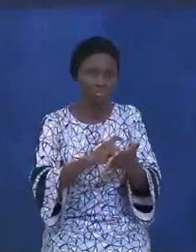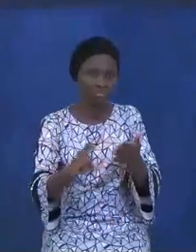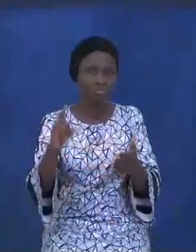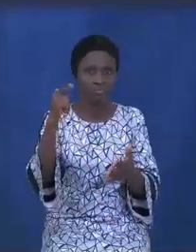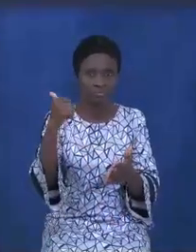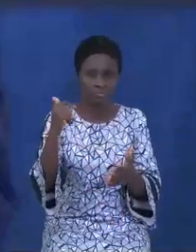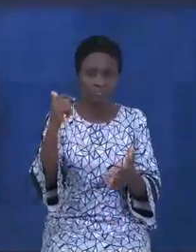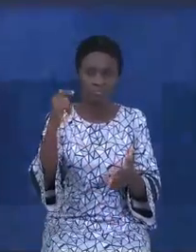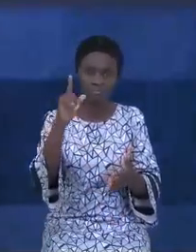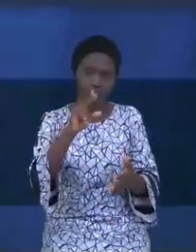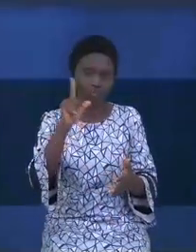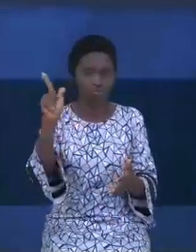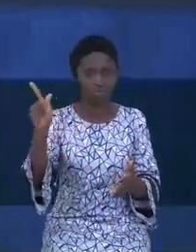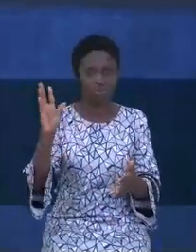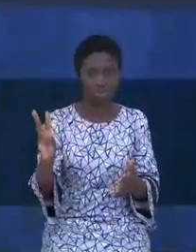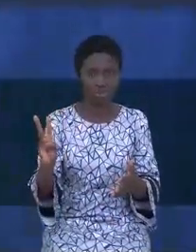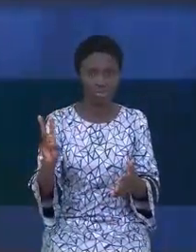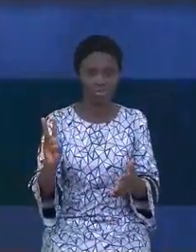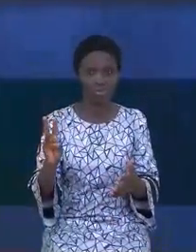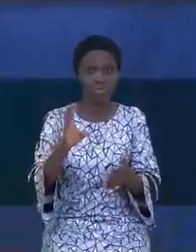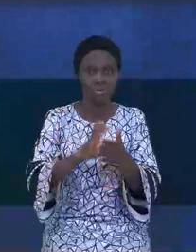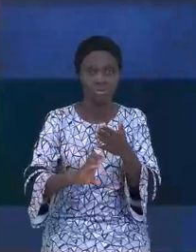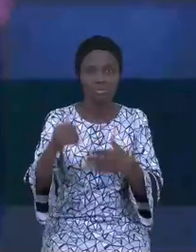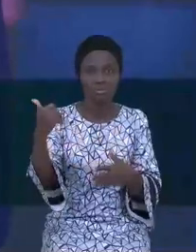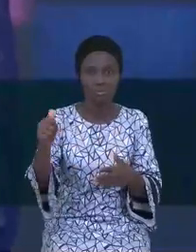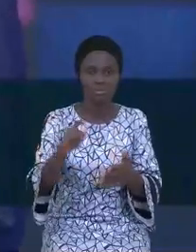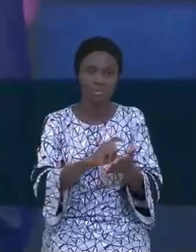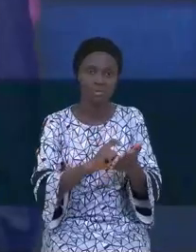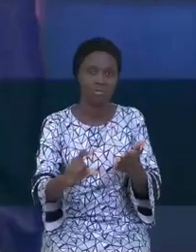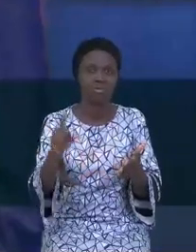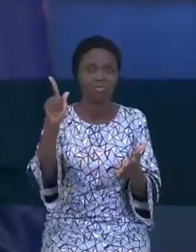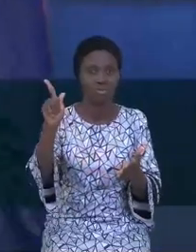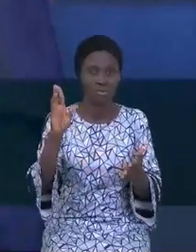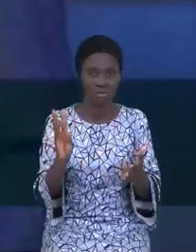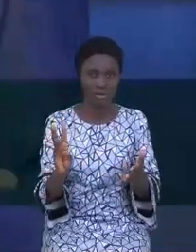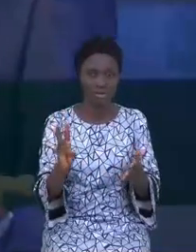26. Marc 10, 26.